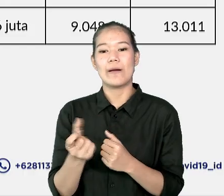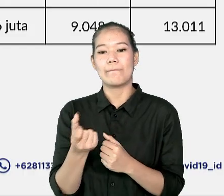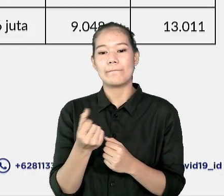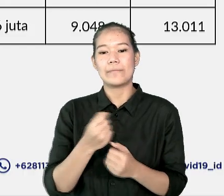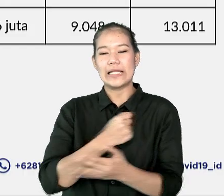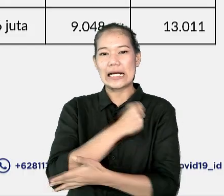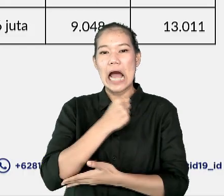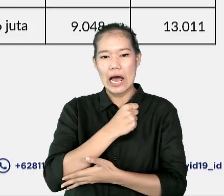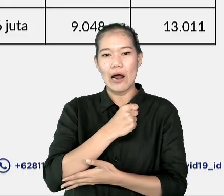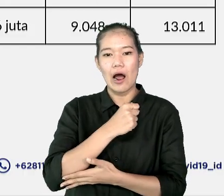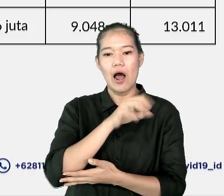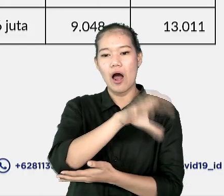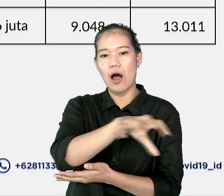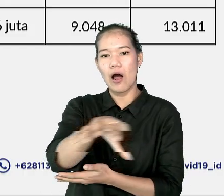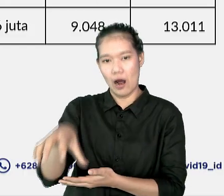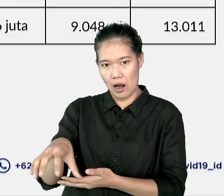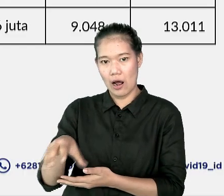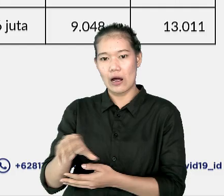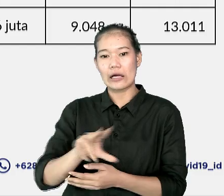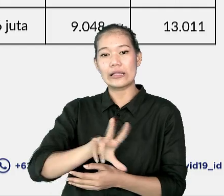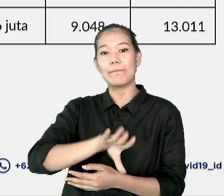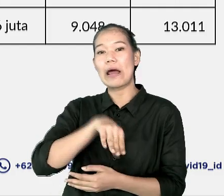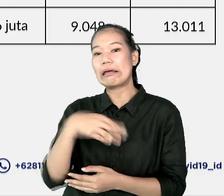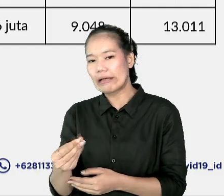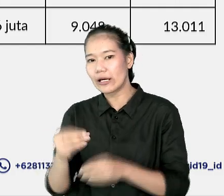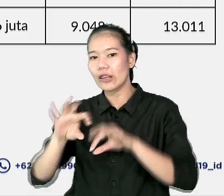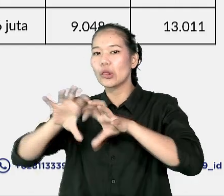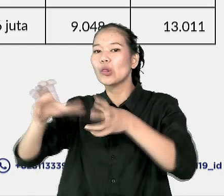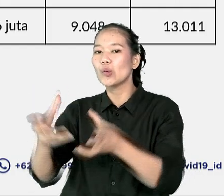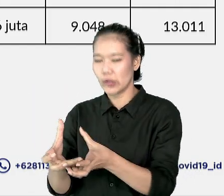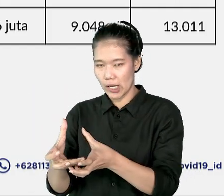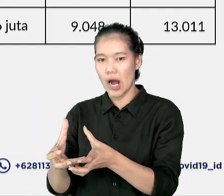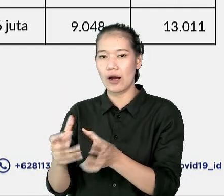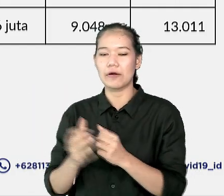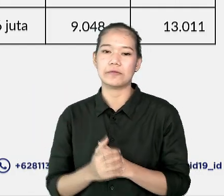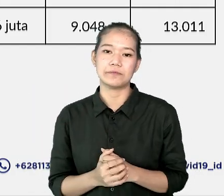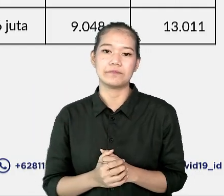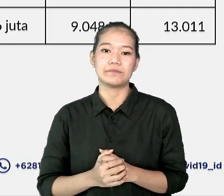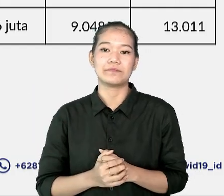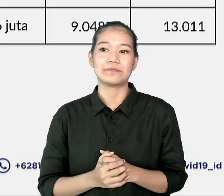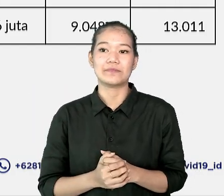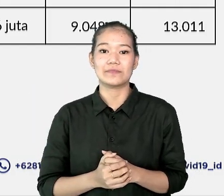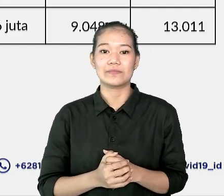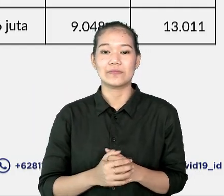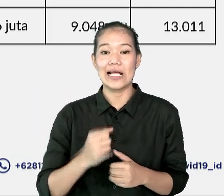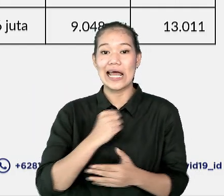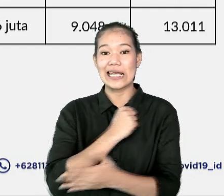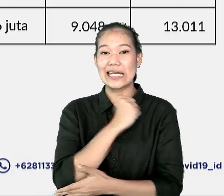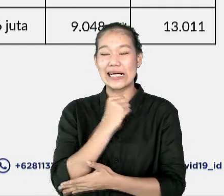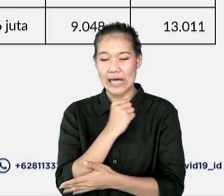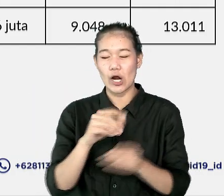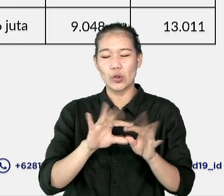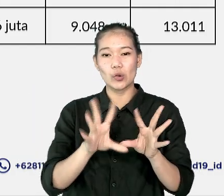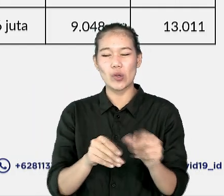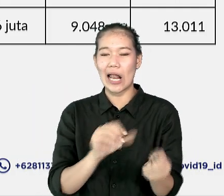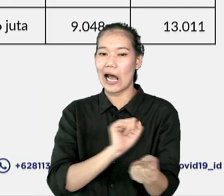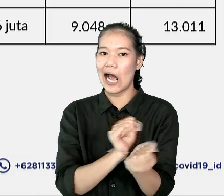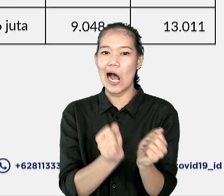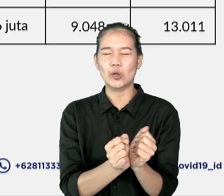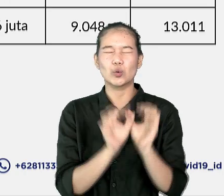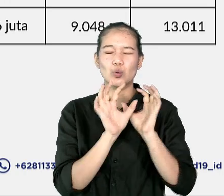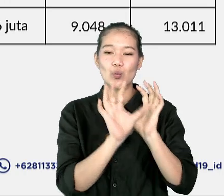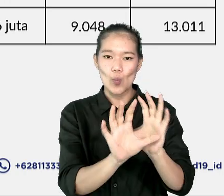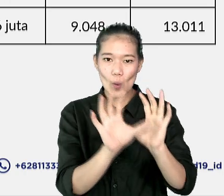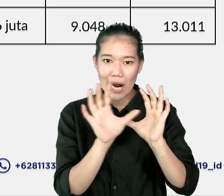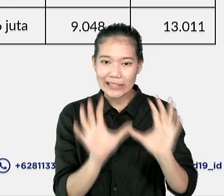beberapa negara jika dibandingkan dengan tren dunia. Pada negara dengan penyumbang total kasus positif